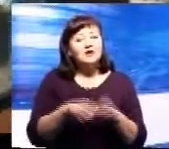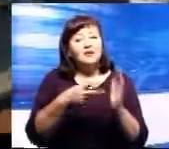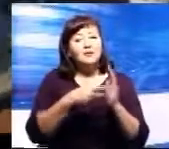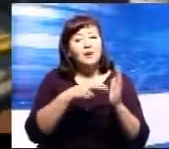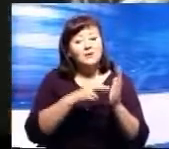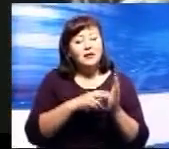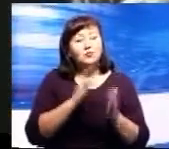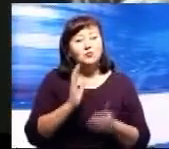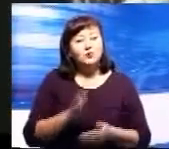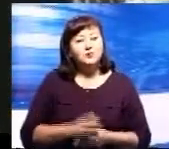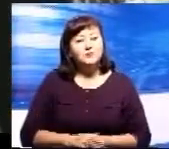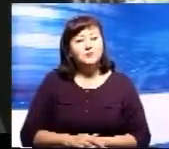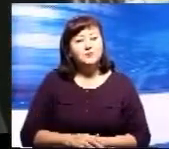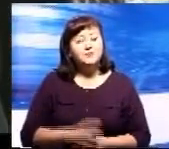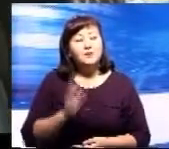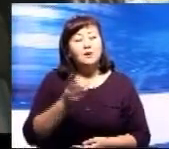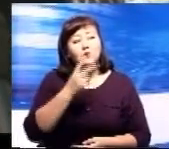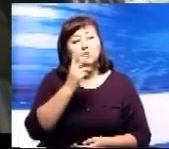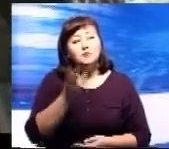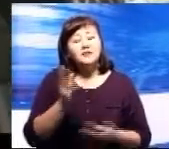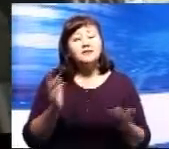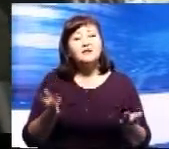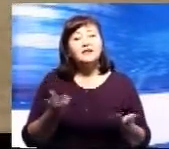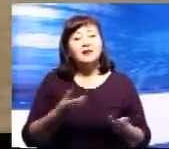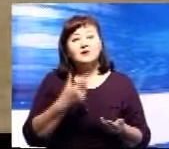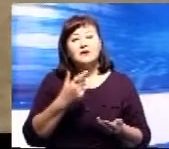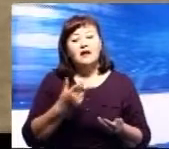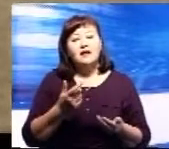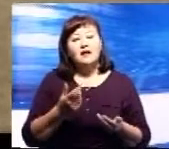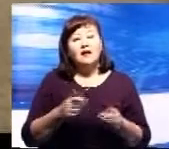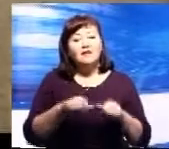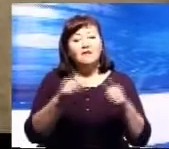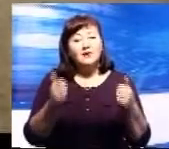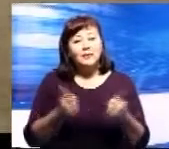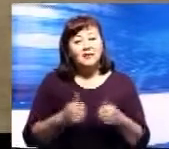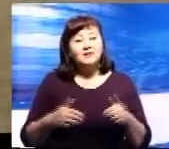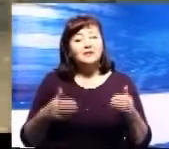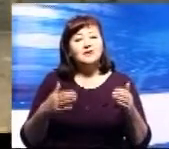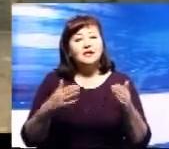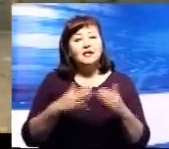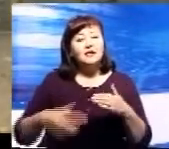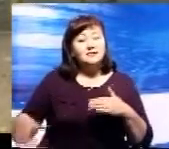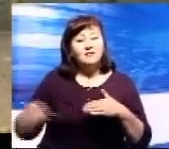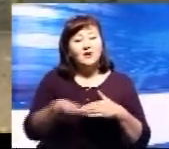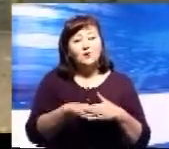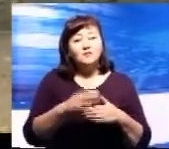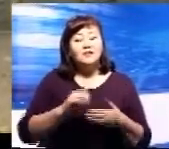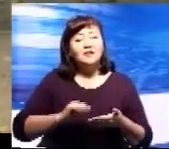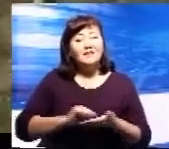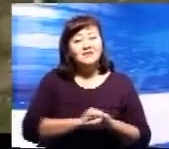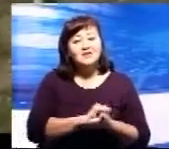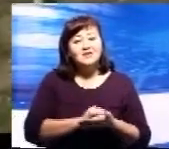работ. Будет учитываться специфика дворов. Во многих дворах стоят вопросы, остро стоят вопросы